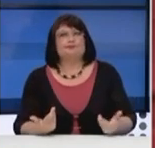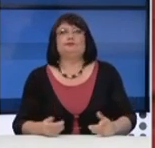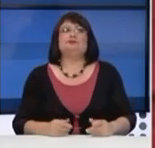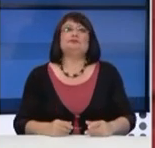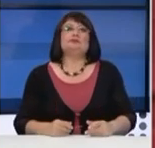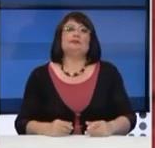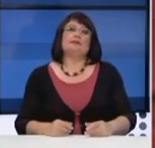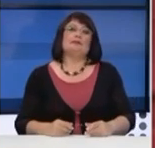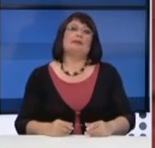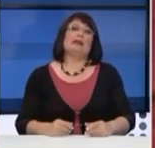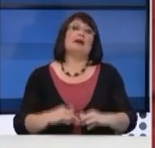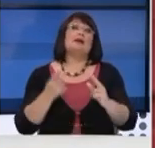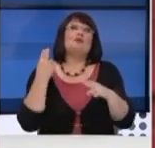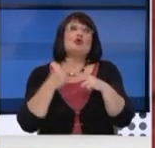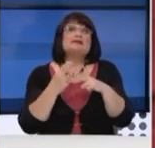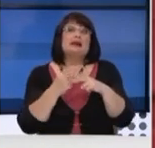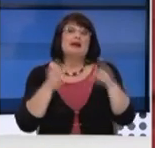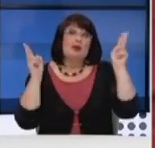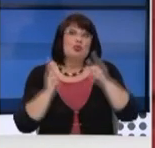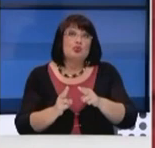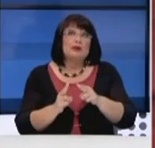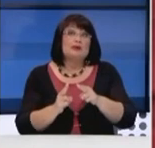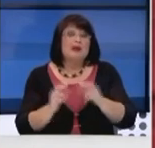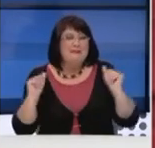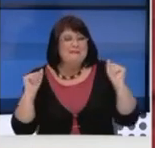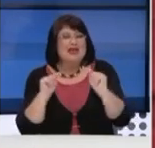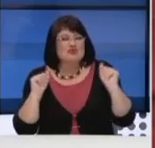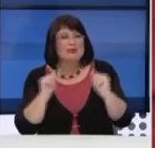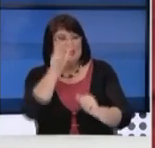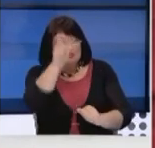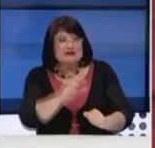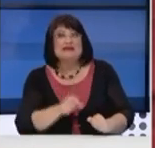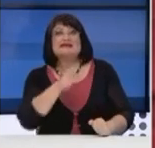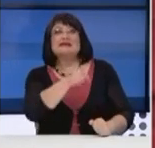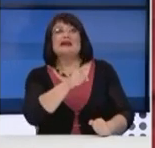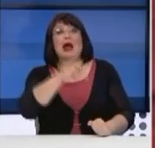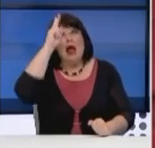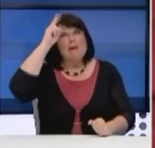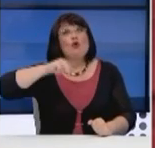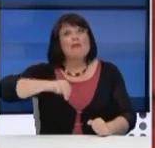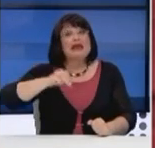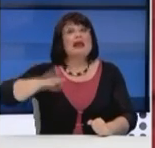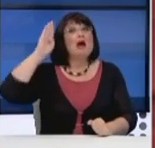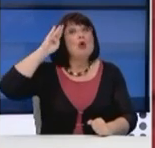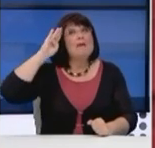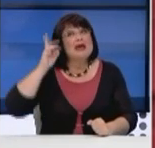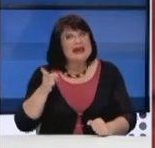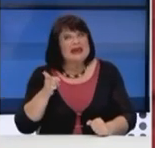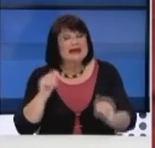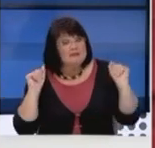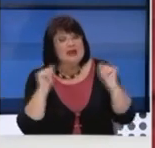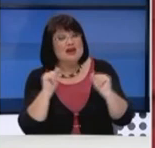πολύ μεγάλο βαθμό, σε πολύ σημαντικό βαθμό, οι πιέσεις πάνω σας από την κυρία Μέρκελ, από την Ουάσιγκτον,